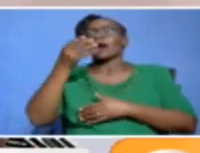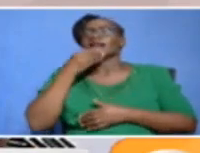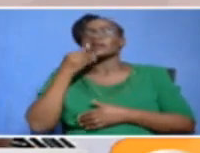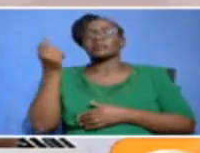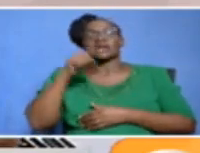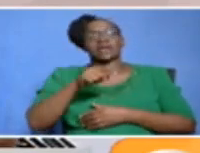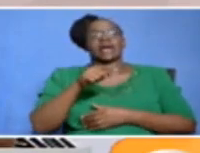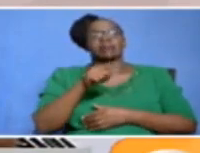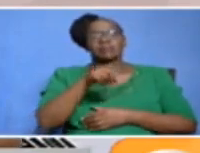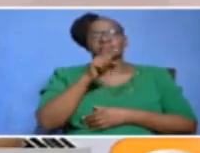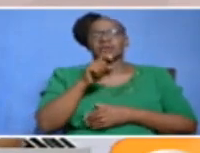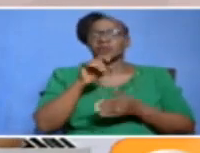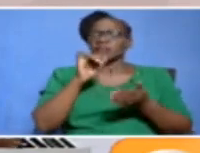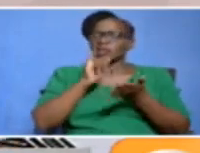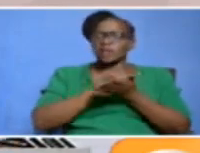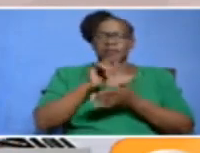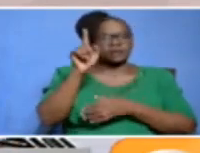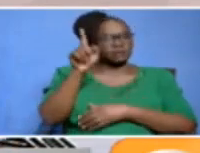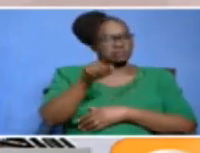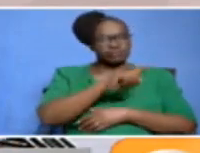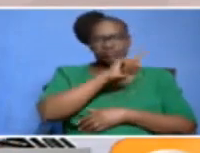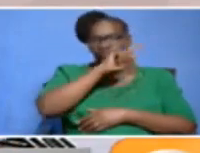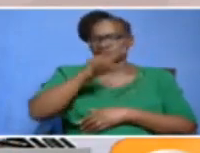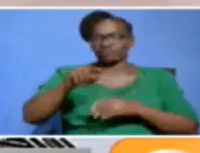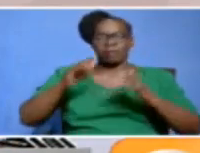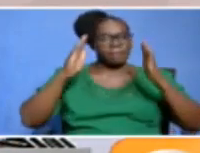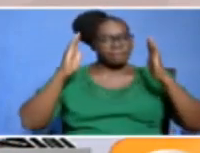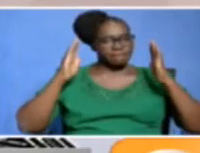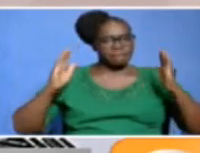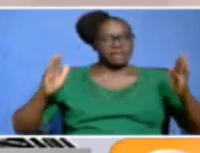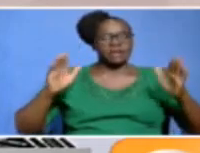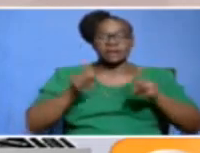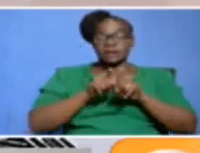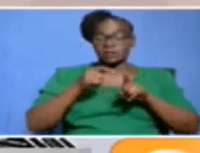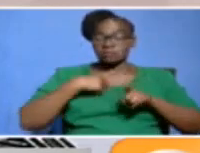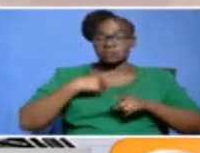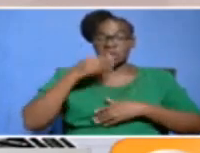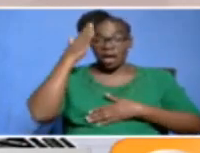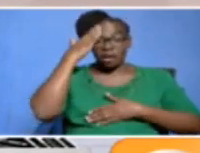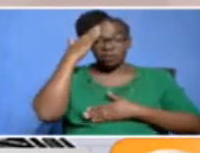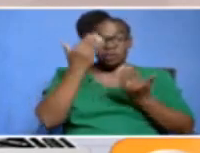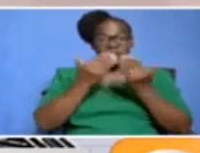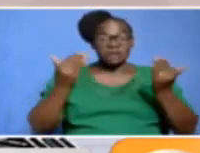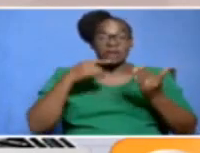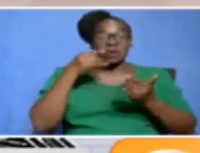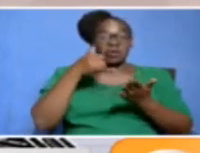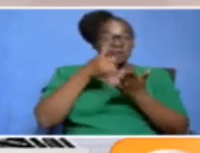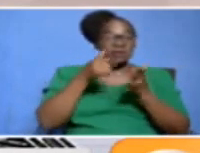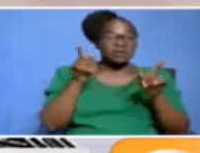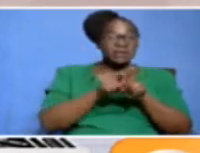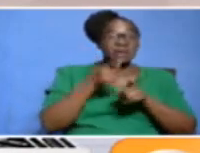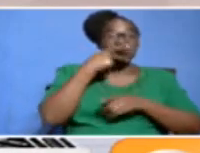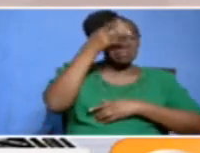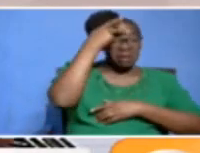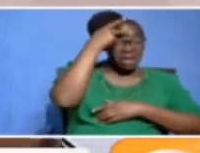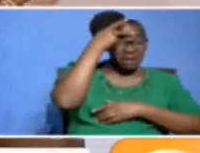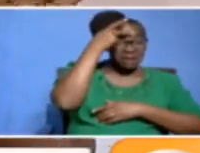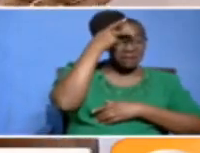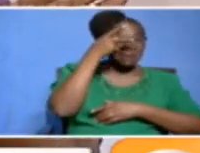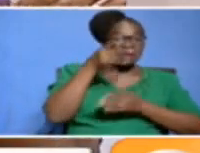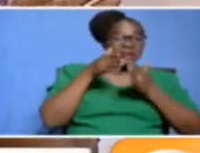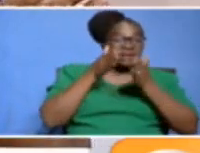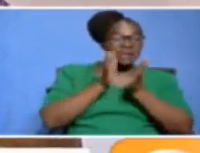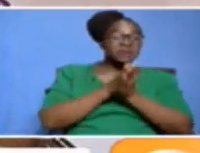hicho ni kinyama kibaya sana. Na wale watoto wale mimi ninawajua ambao walifanya kitendo kama na hicho na wazazi wao